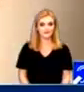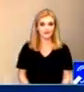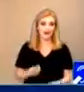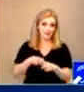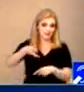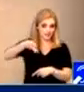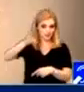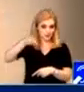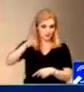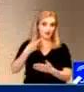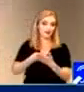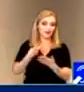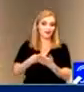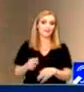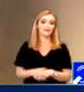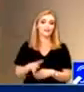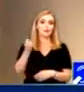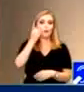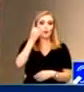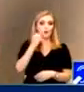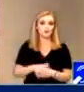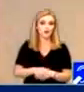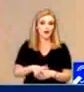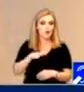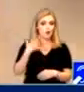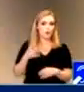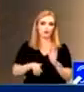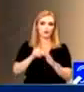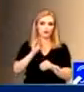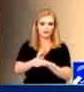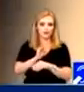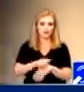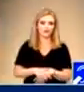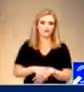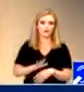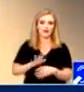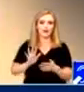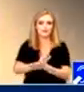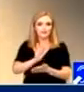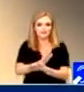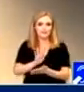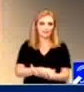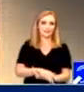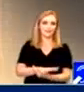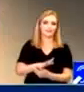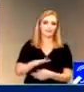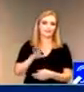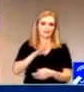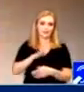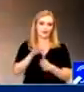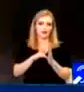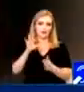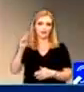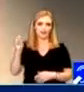Aceste imagini filmate de televiziunea de stat de la Moscova au accentuat criticile de la Viena, dar și din presa internațională, legate de prezența invitatului